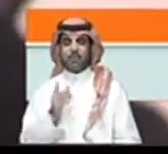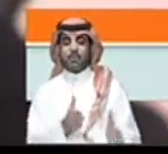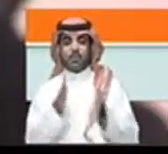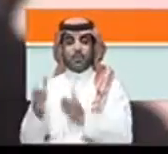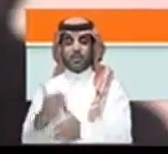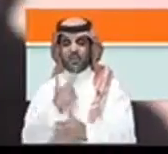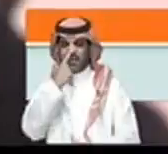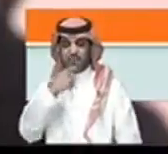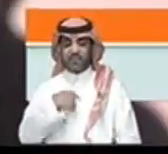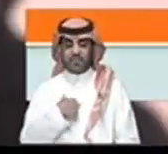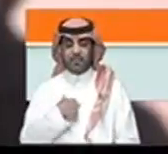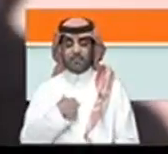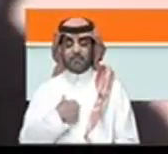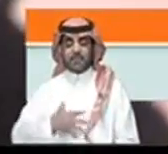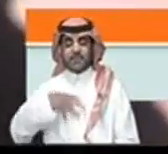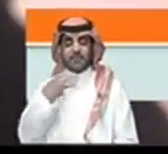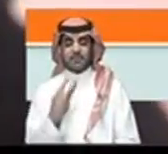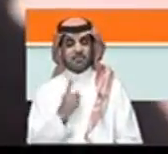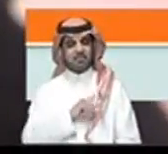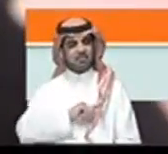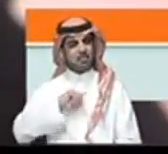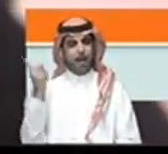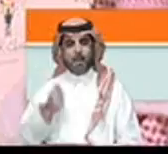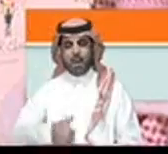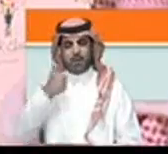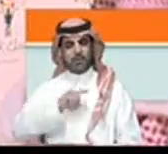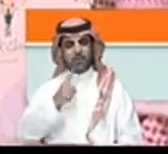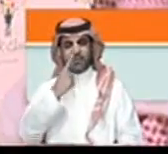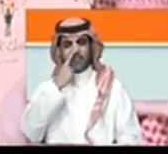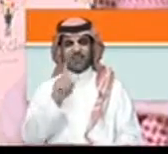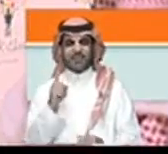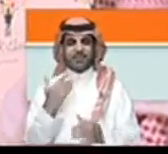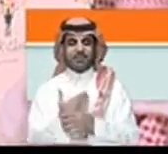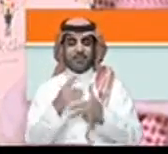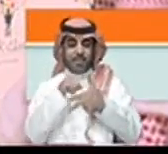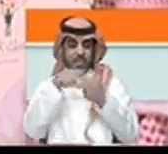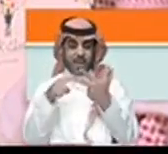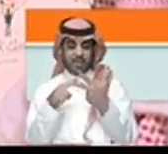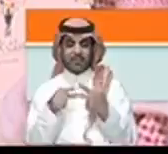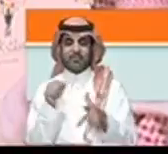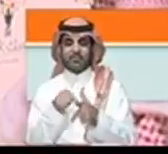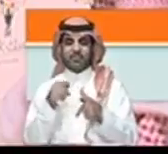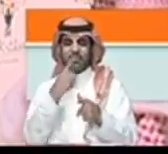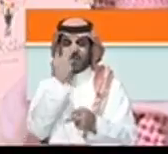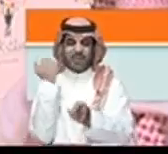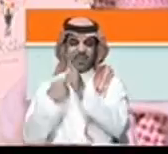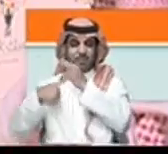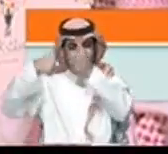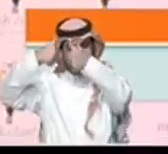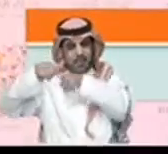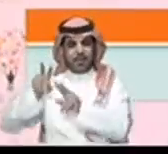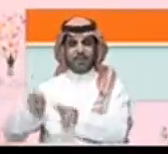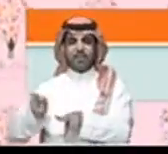بان النفس البشريه لا تقبل ذلك ولكن هذه الاسباب تولد بفعل الترسبات الحياتيه